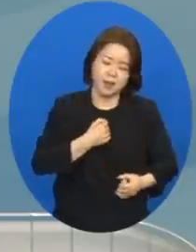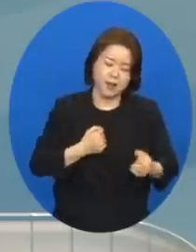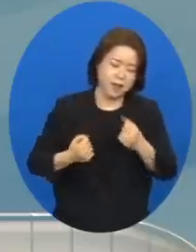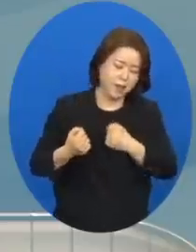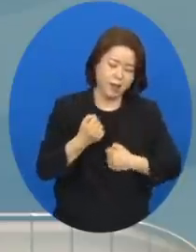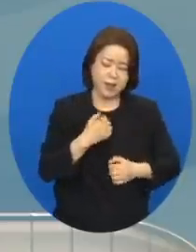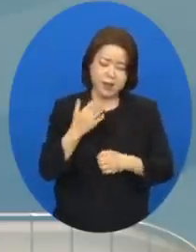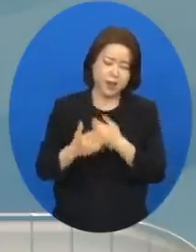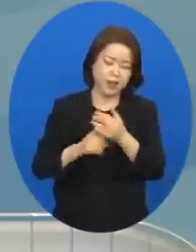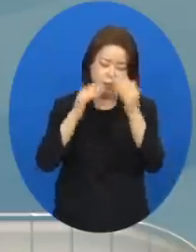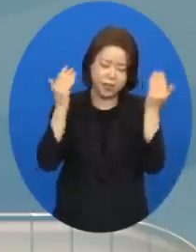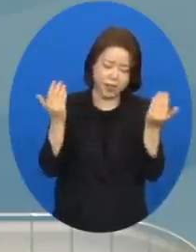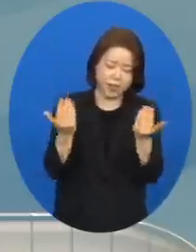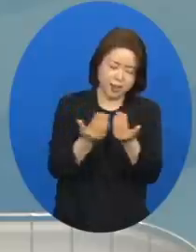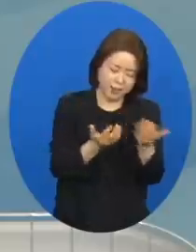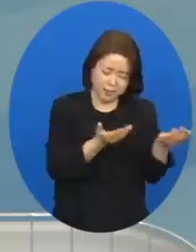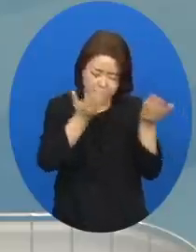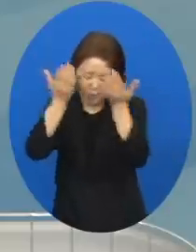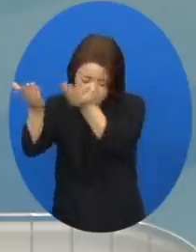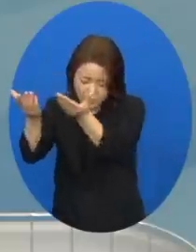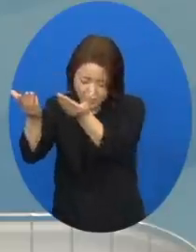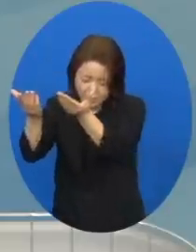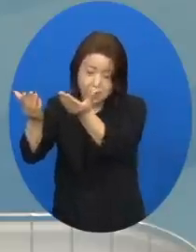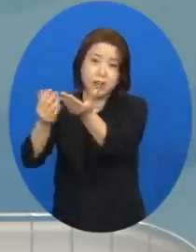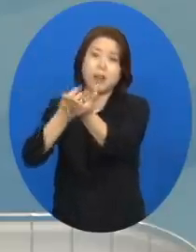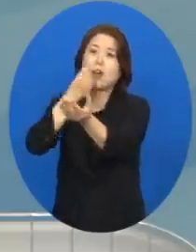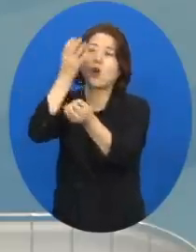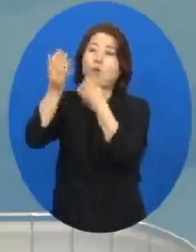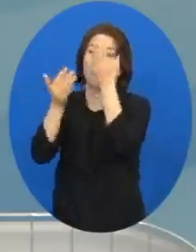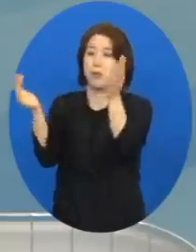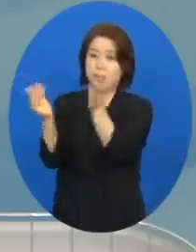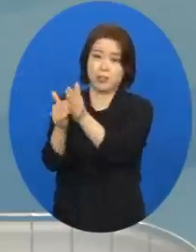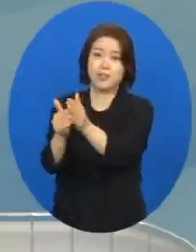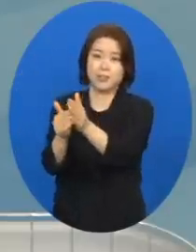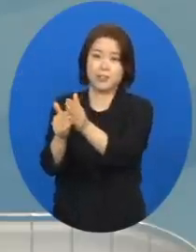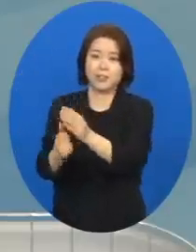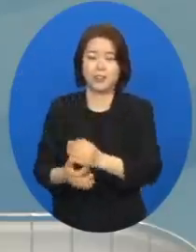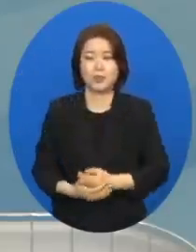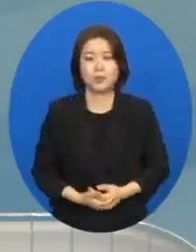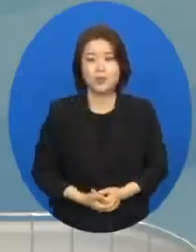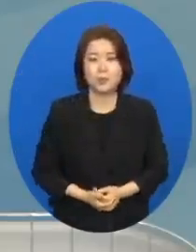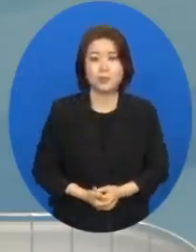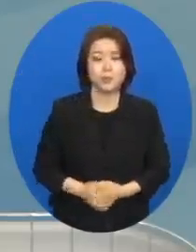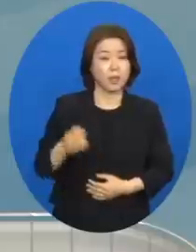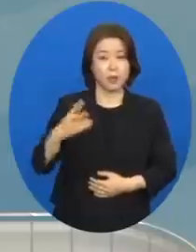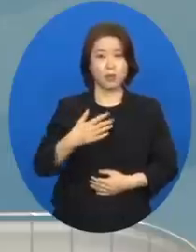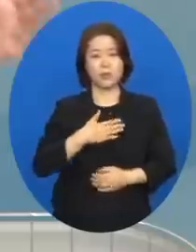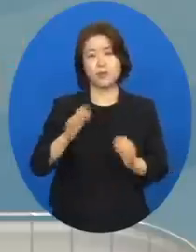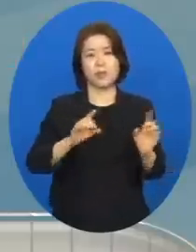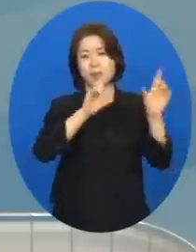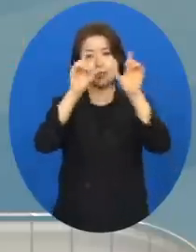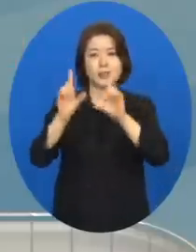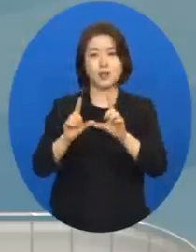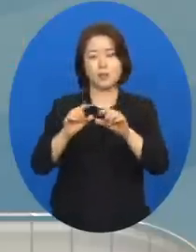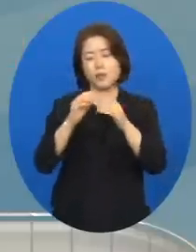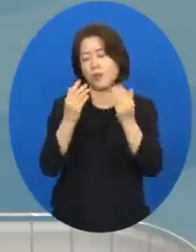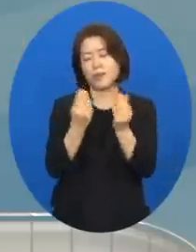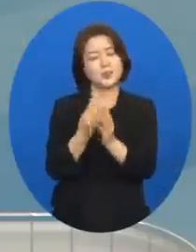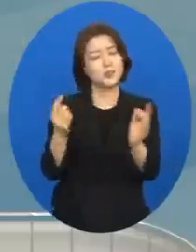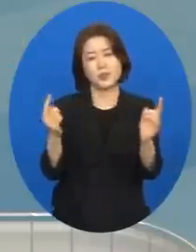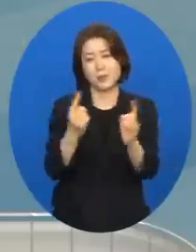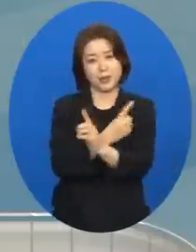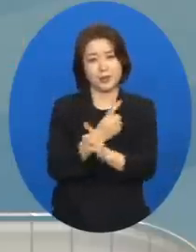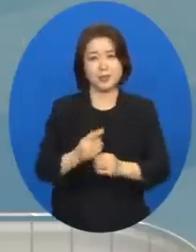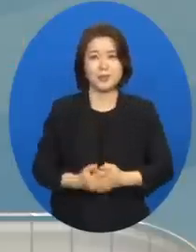것을 다 주님께 드립니다. 그렇게 고백했어요. 그리고 제 삶은 완전히 달라져